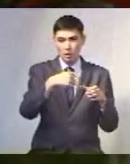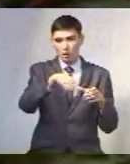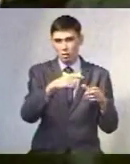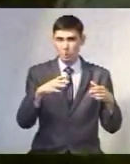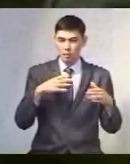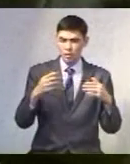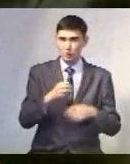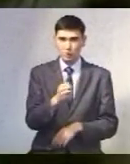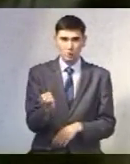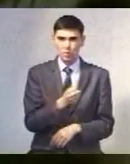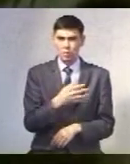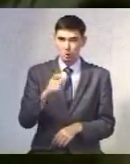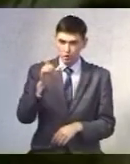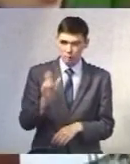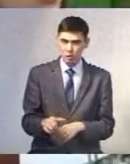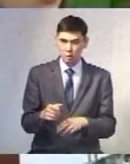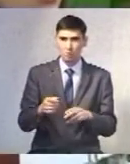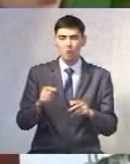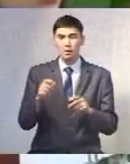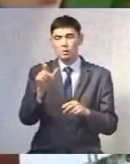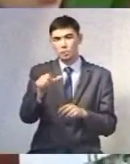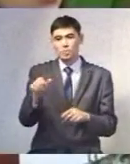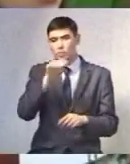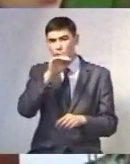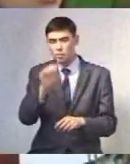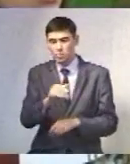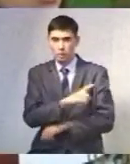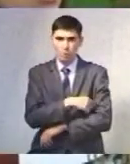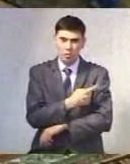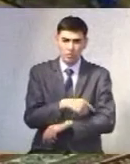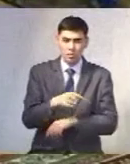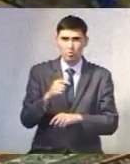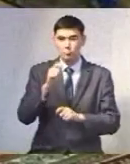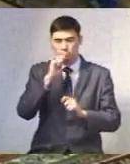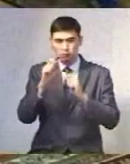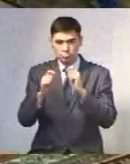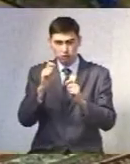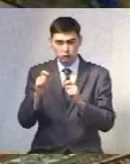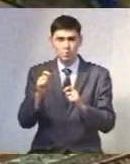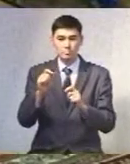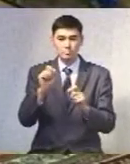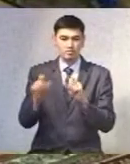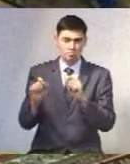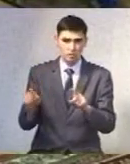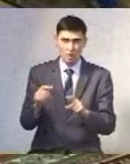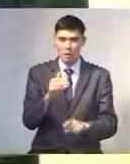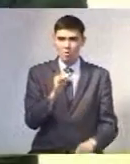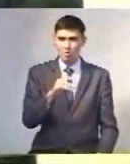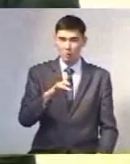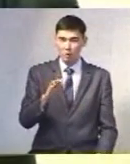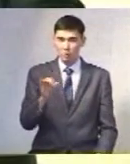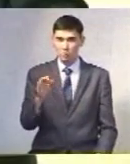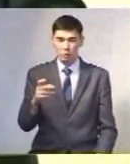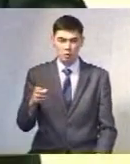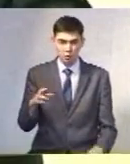которой награждаются почетные лица и профессора. Без правильного мировоззрения невозможно стать хорошим врачом. Это философское начало сегодня в научном